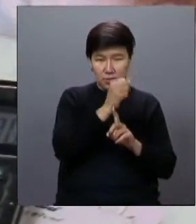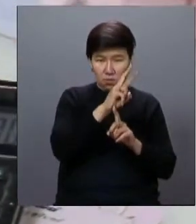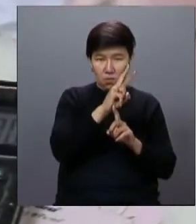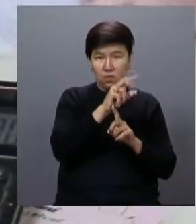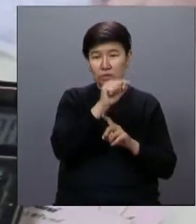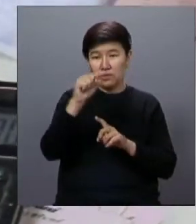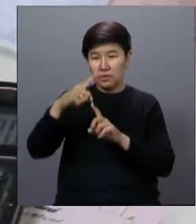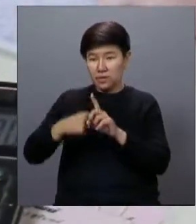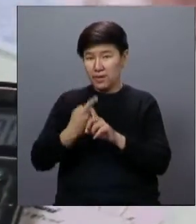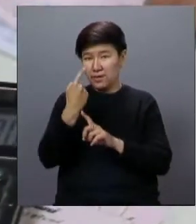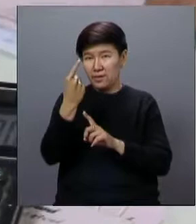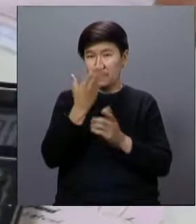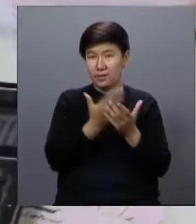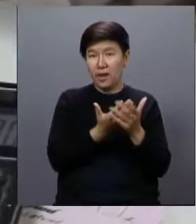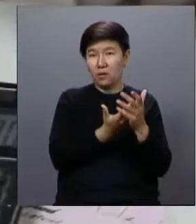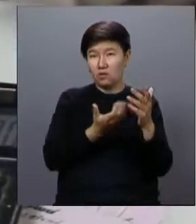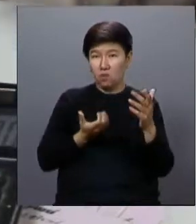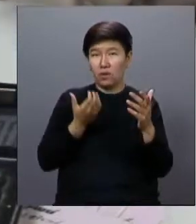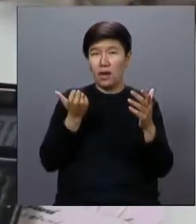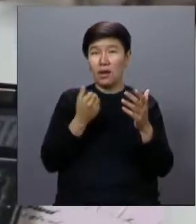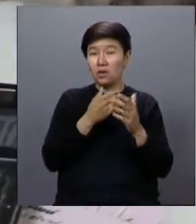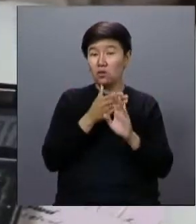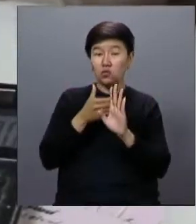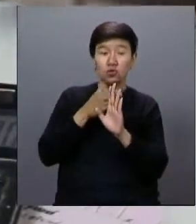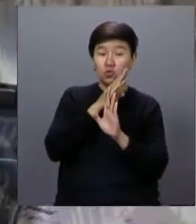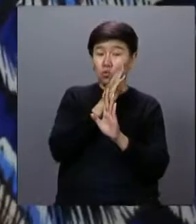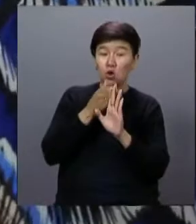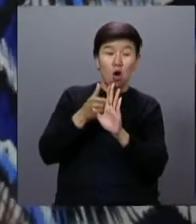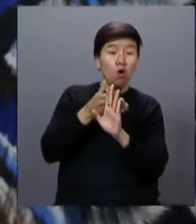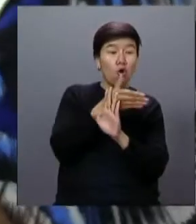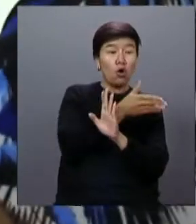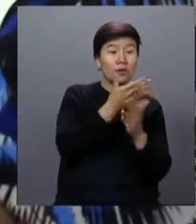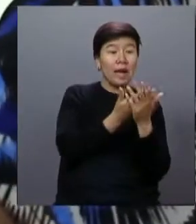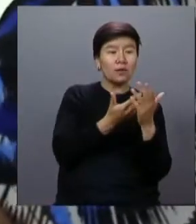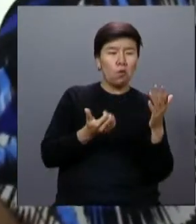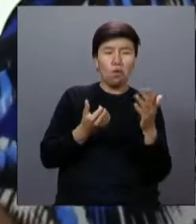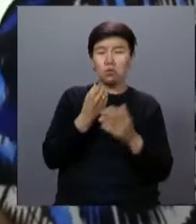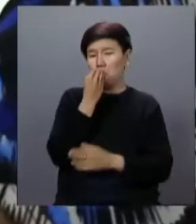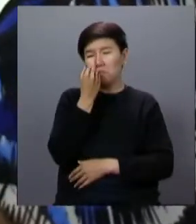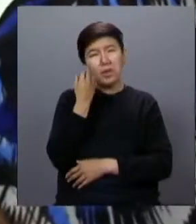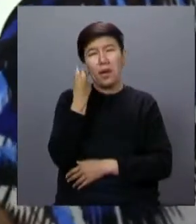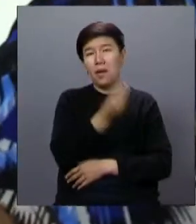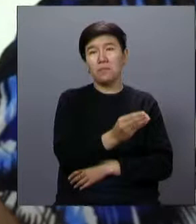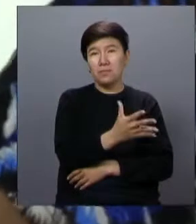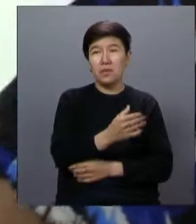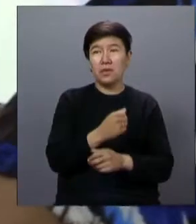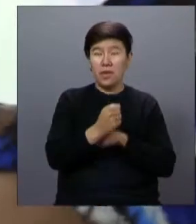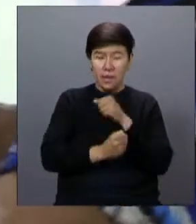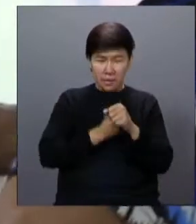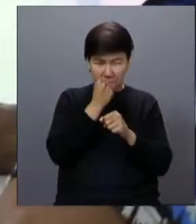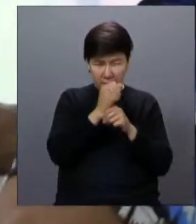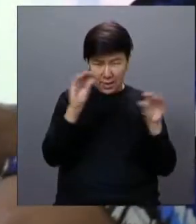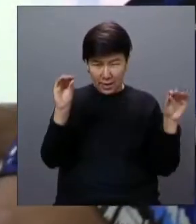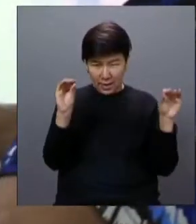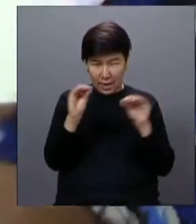หากถอนก่อนกำหนดจะหมดสิทธิ์ในการได้รับดอกเบี้ยในปีนั้นทันทีเมื่อใกล้ครบปีหรือสิ้นปีทางประธานและกรรมการ